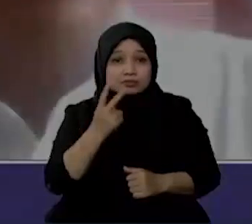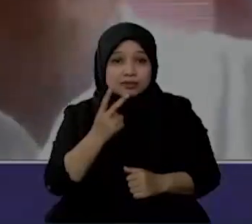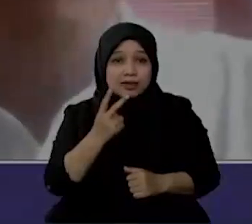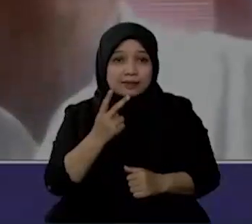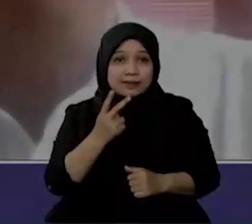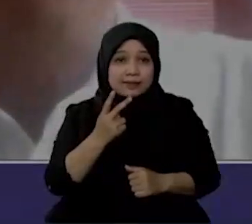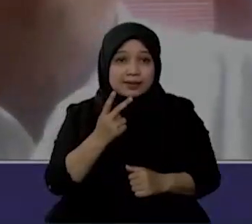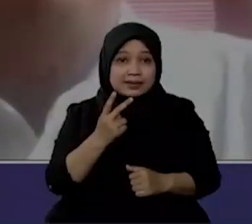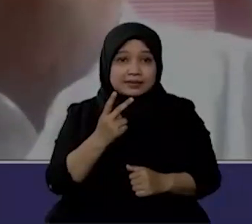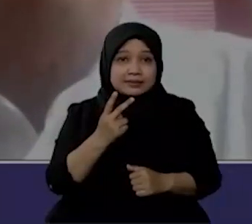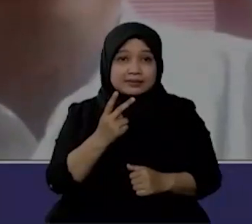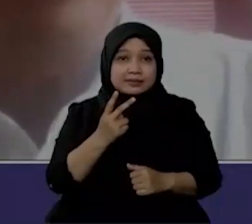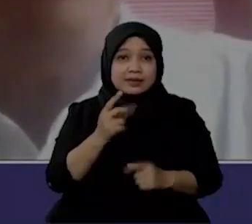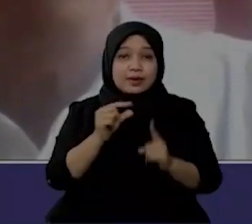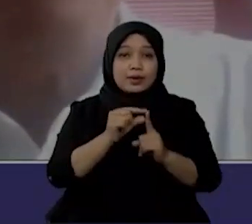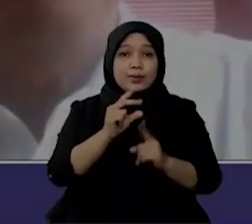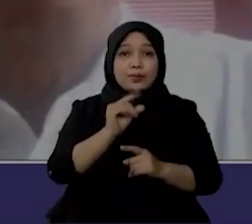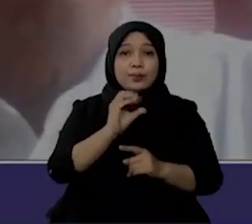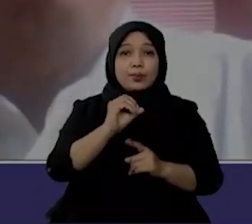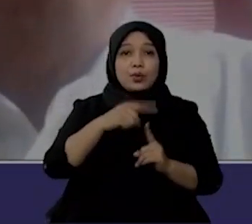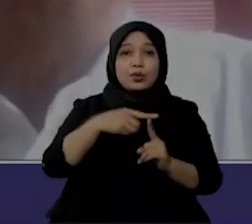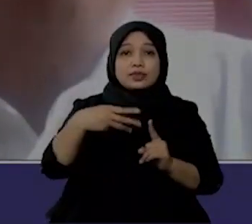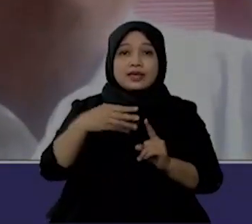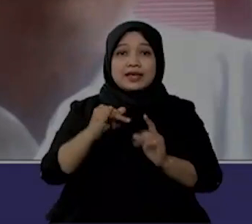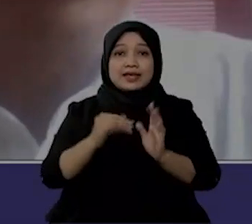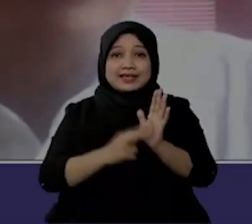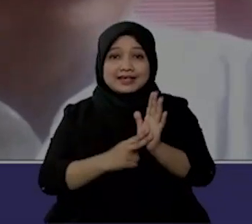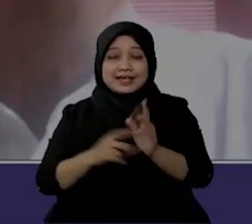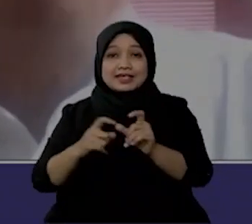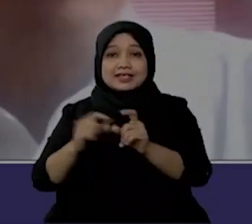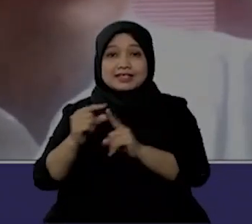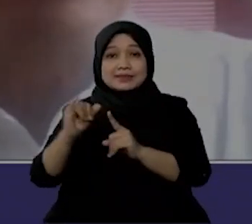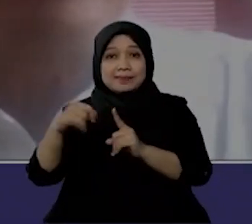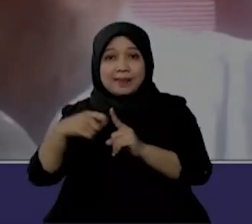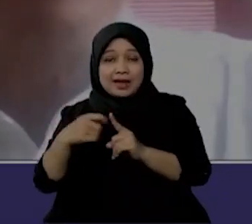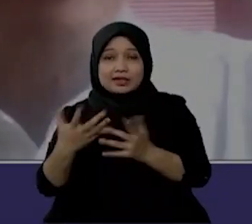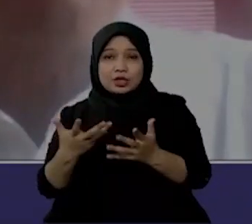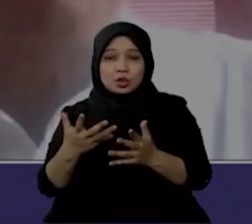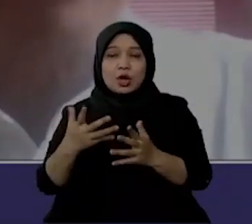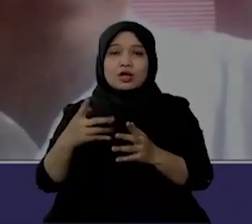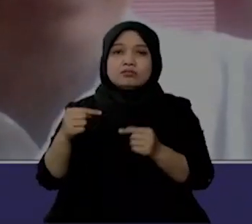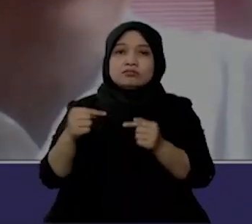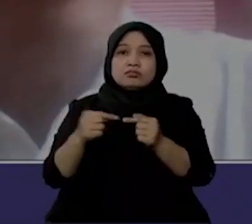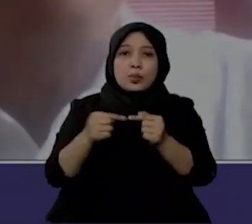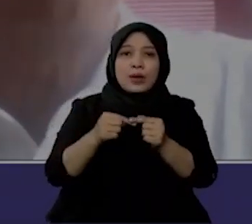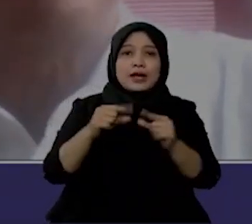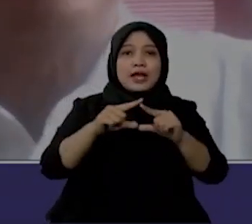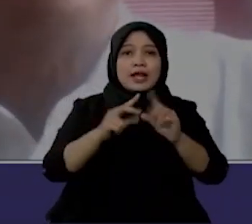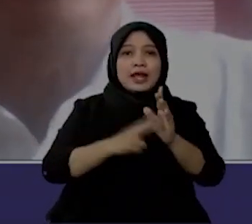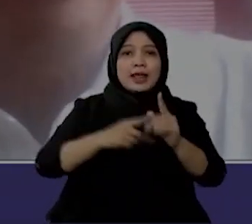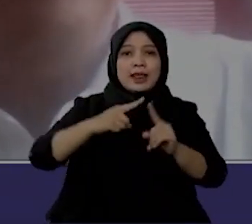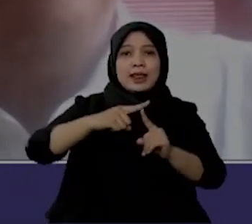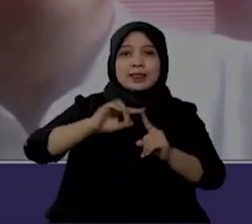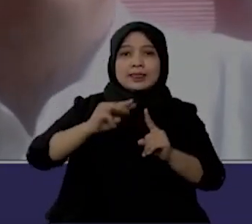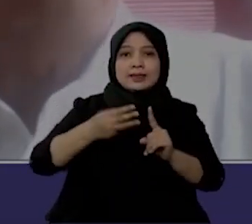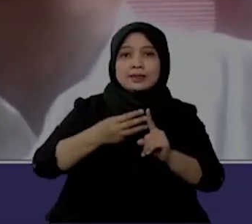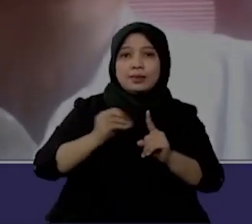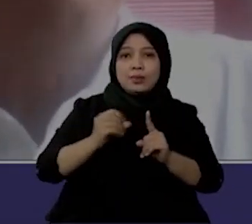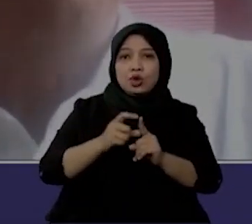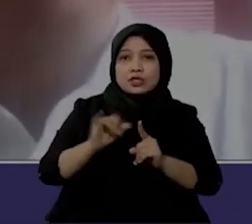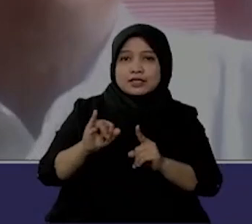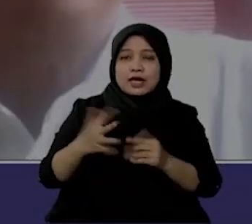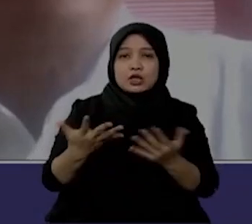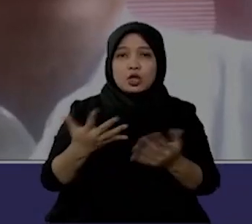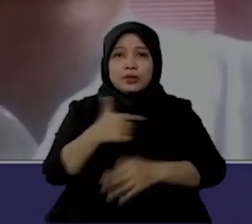bisa jadi virus itu lebih ganas, kemudian antibody nanti tidak berperan dan lain sebagainya.